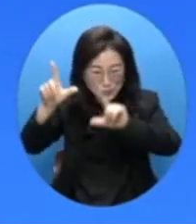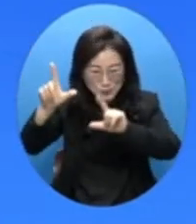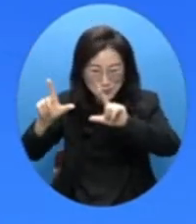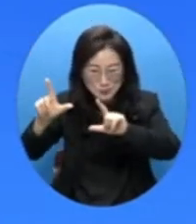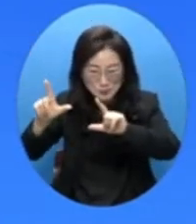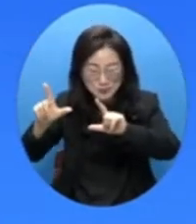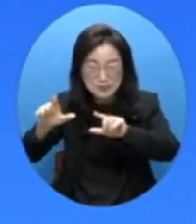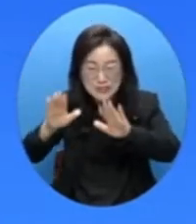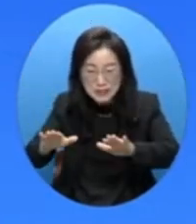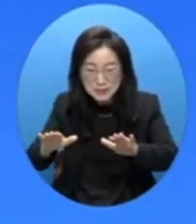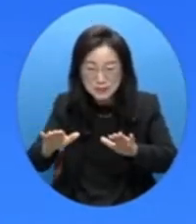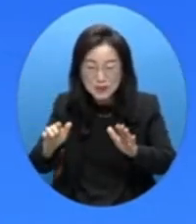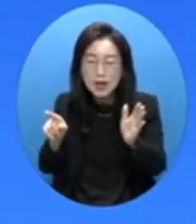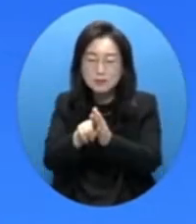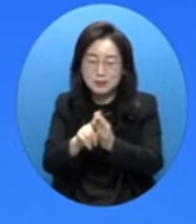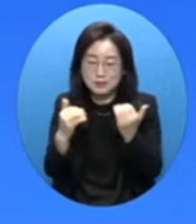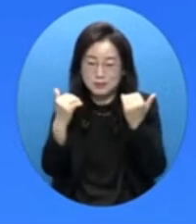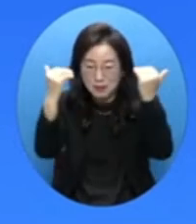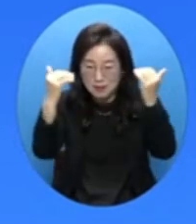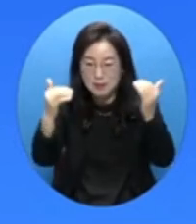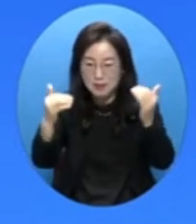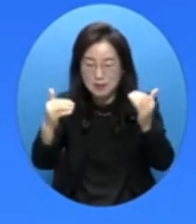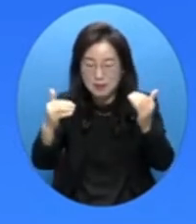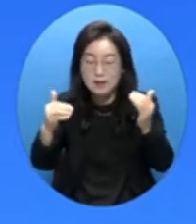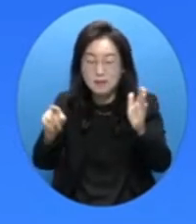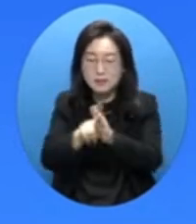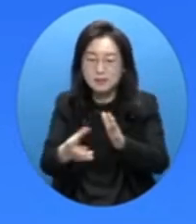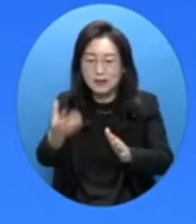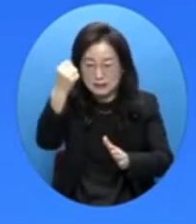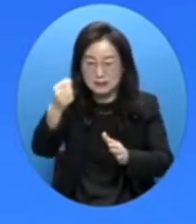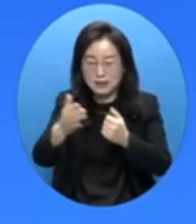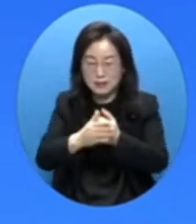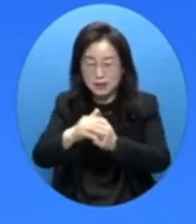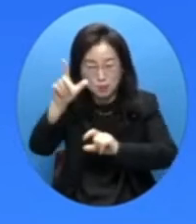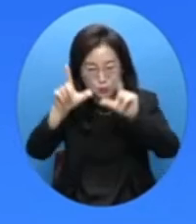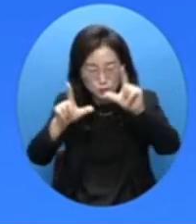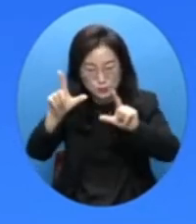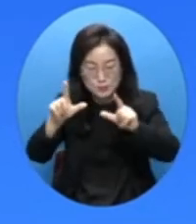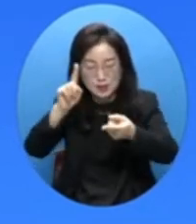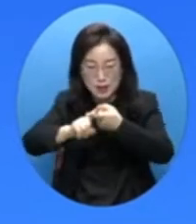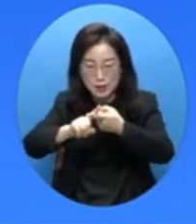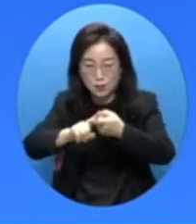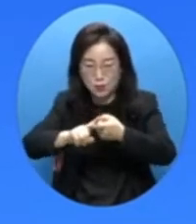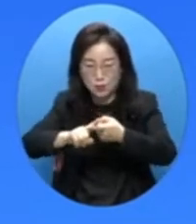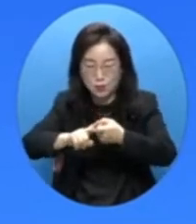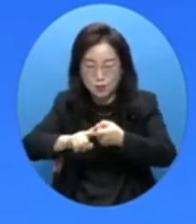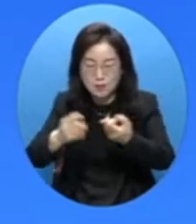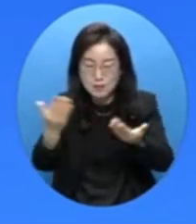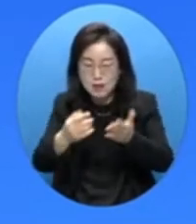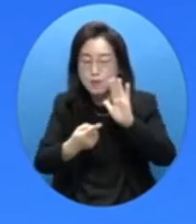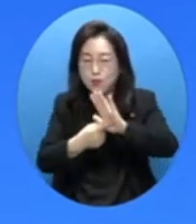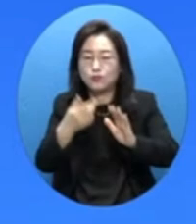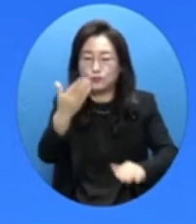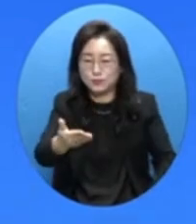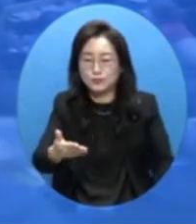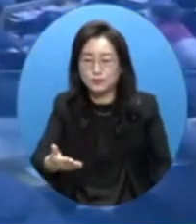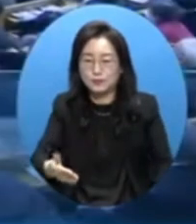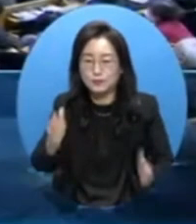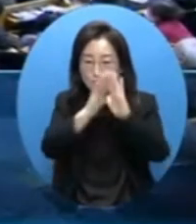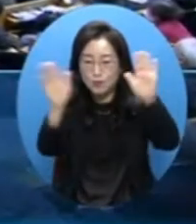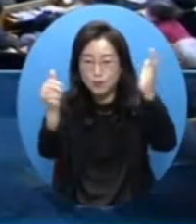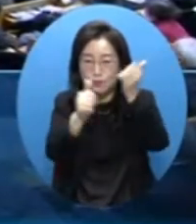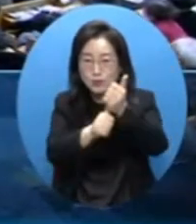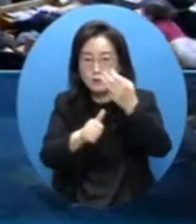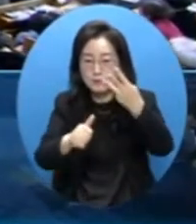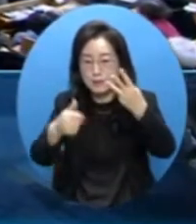봐야 될 때고 이제는 믿음으로 결단해서 성숙한 믿음의 모습을 통해서 하나님이 역사하길 원하셨던 것입니다 그래서 여기서 3장 8절